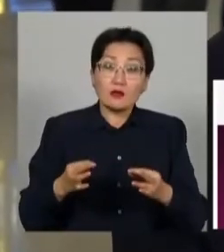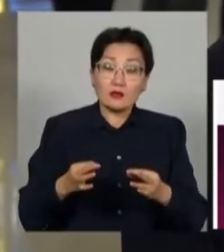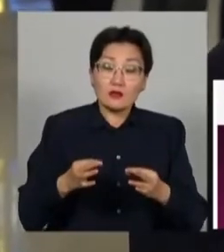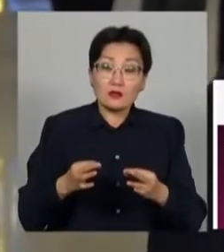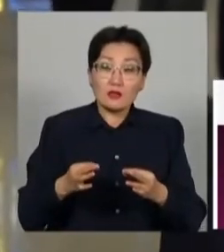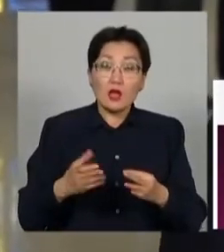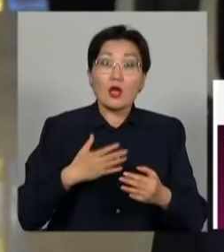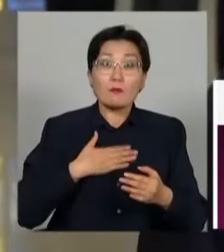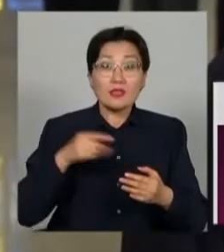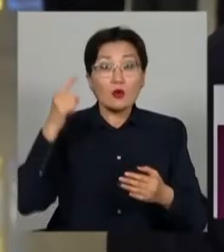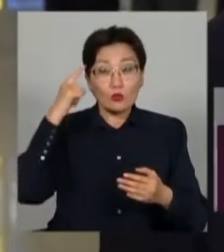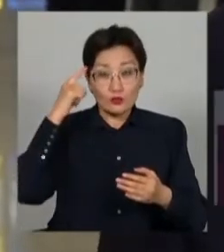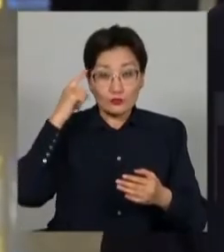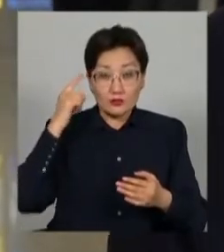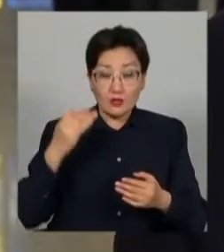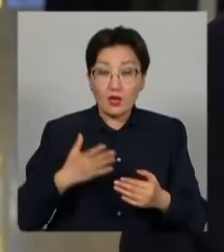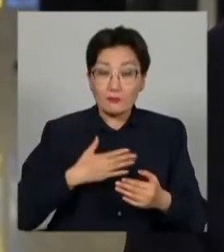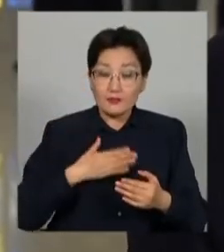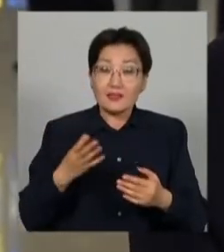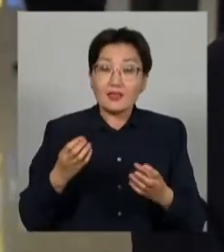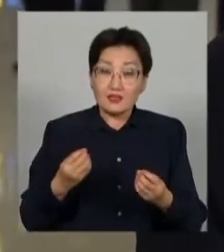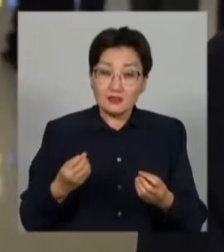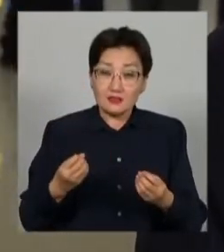Бірақ менің ойымша біз әлі